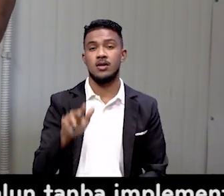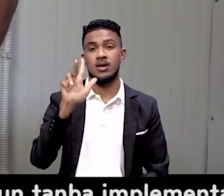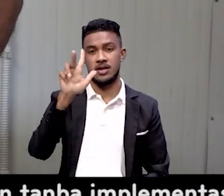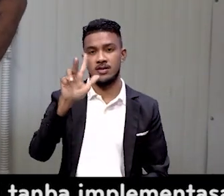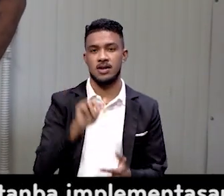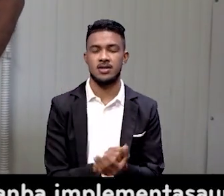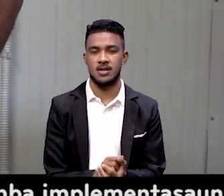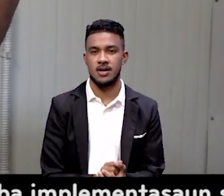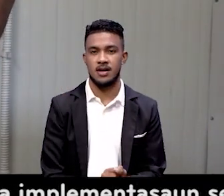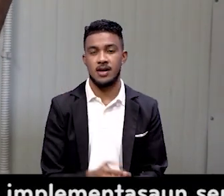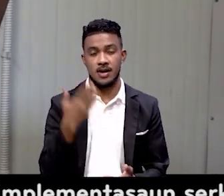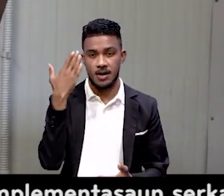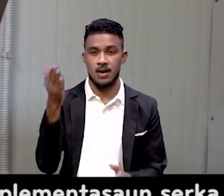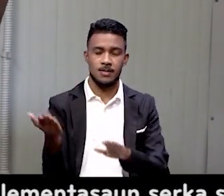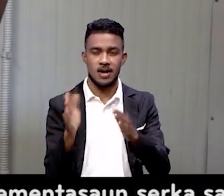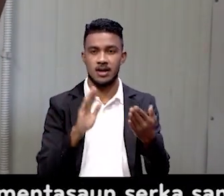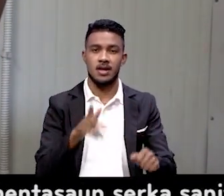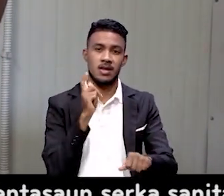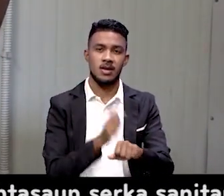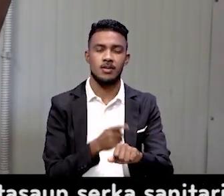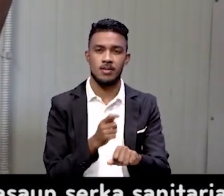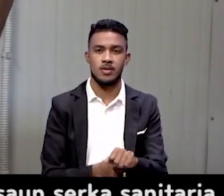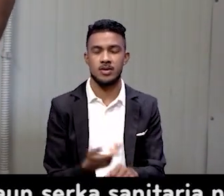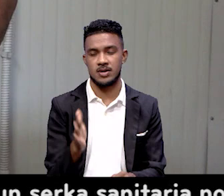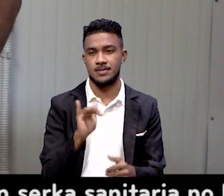mais ne mate te ona momento ne parece rai dia kona